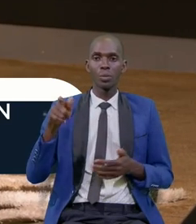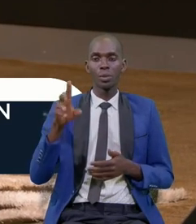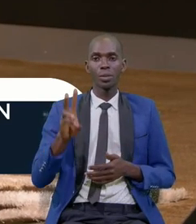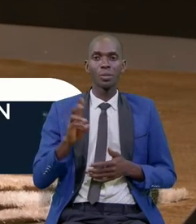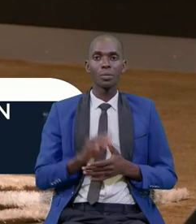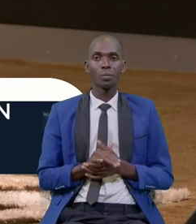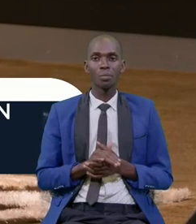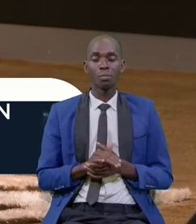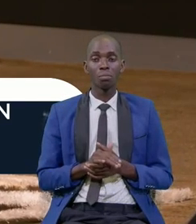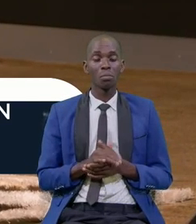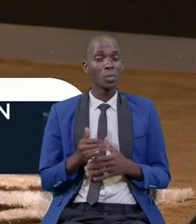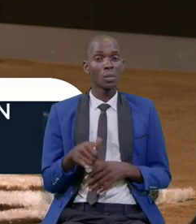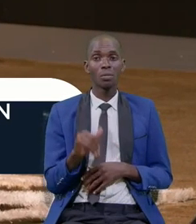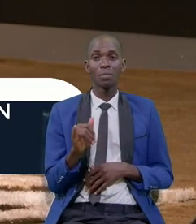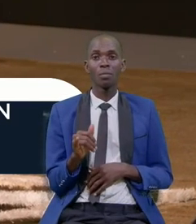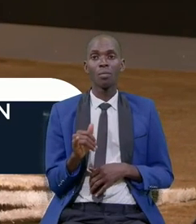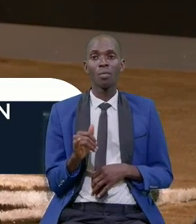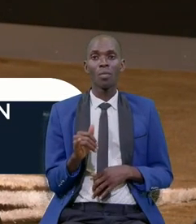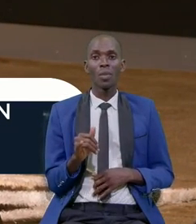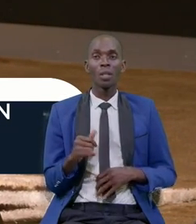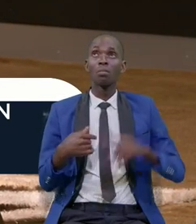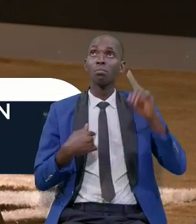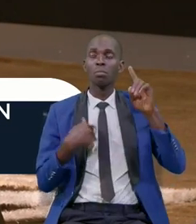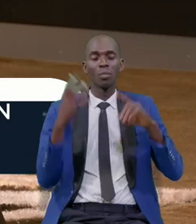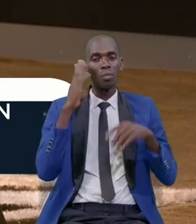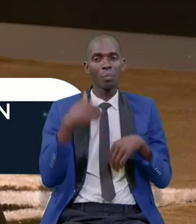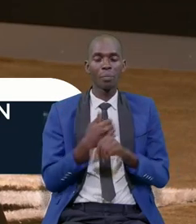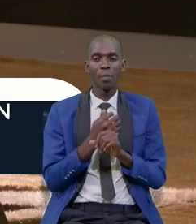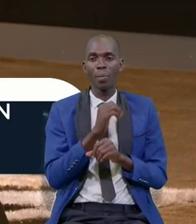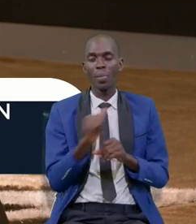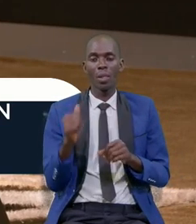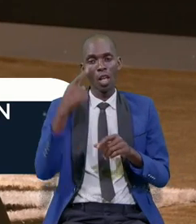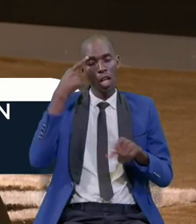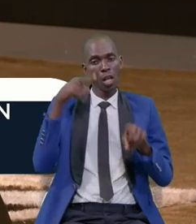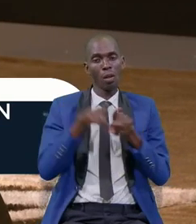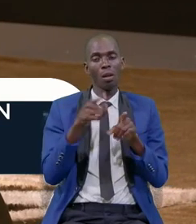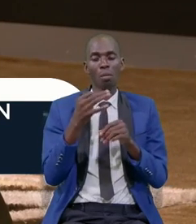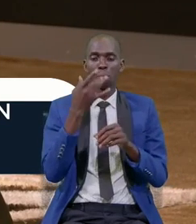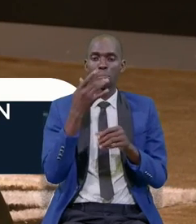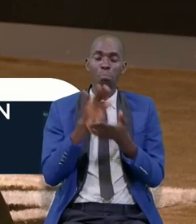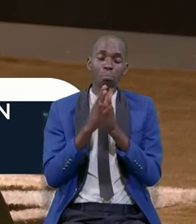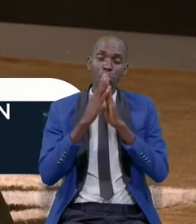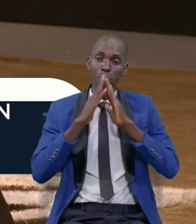Verset 26. Je traiterai avec eux une alliance de paix.